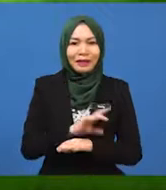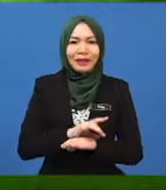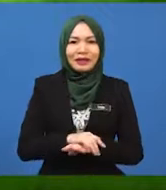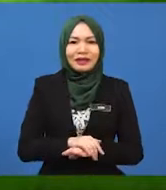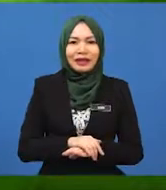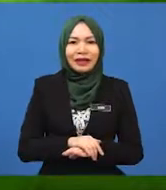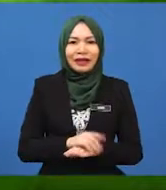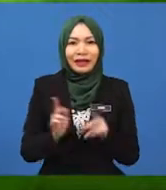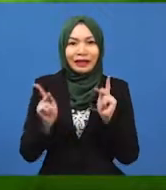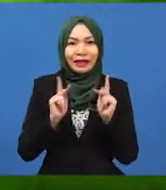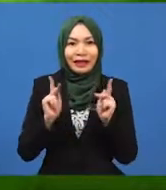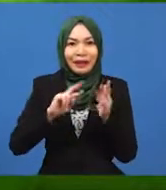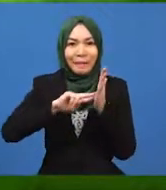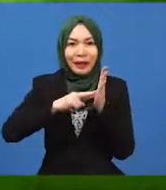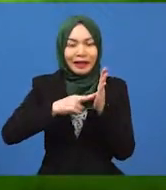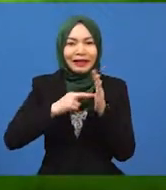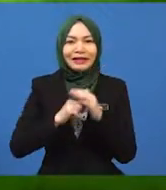kata pemberi.